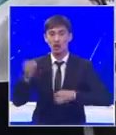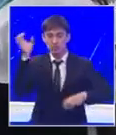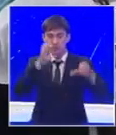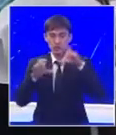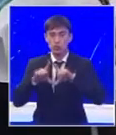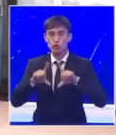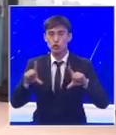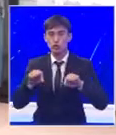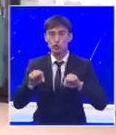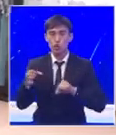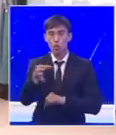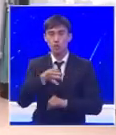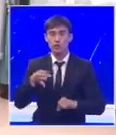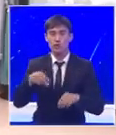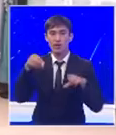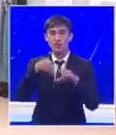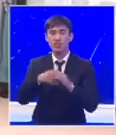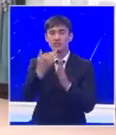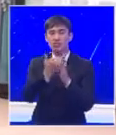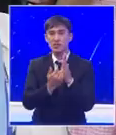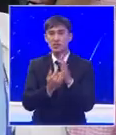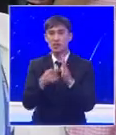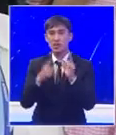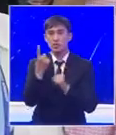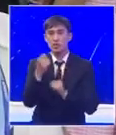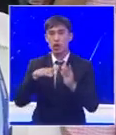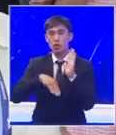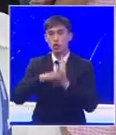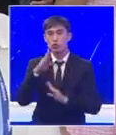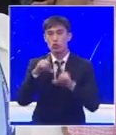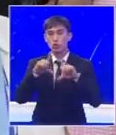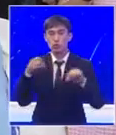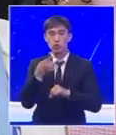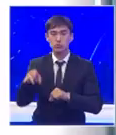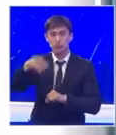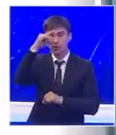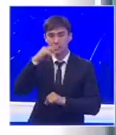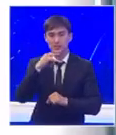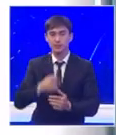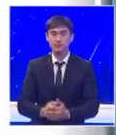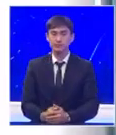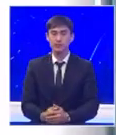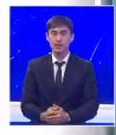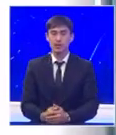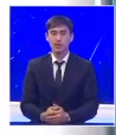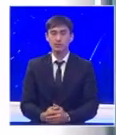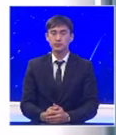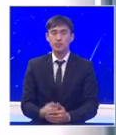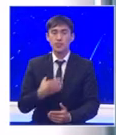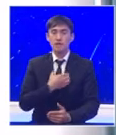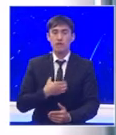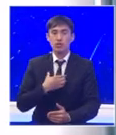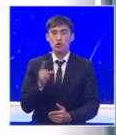образовательных учреждений области, вошедших в список 100 лучших школ по Республике Казахстан. Очень важно, что вот